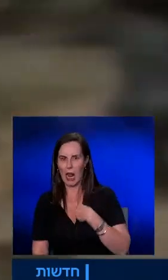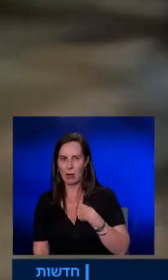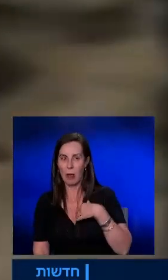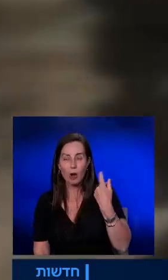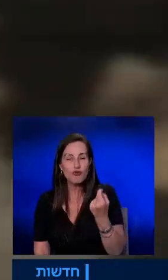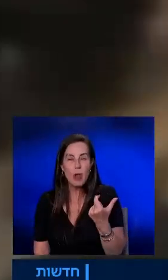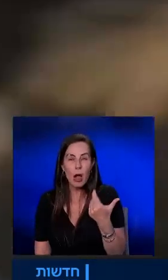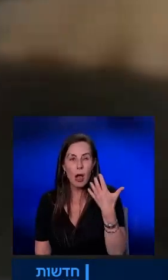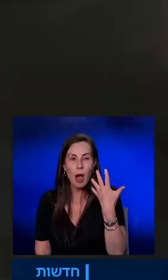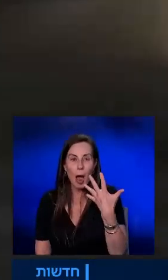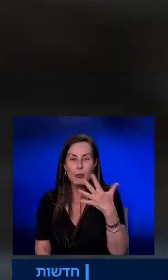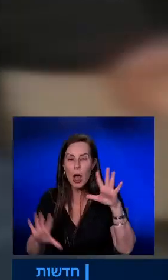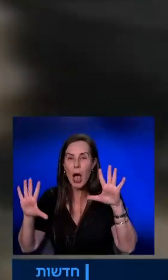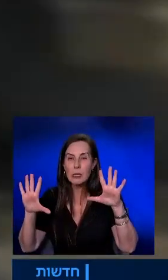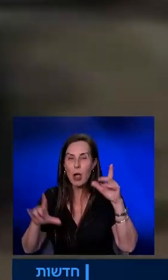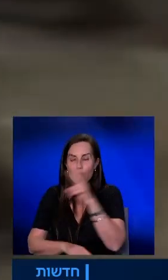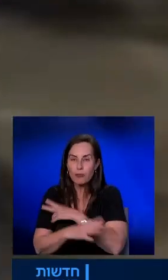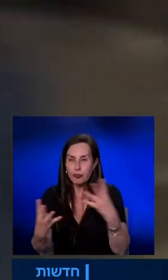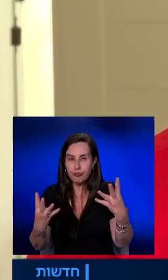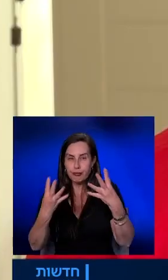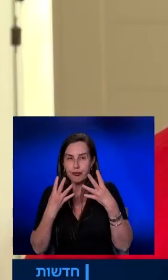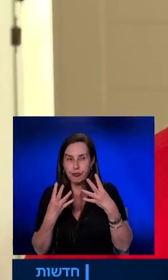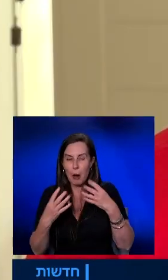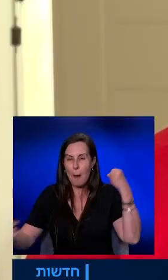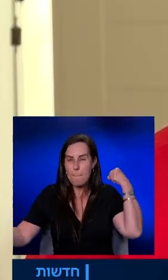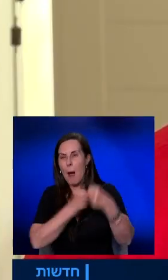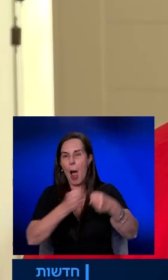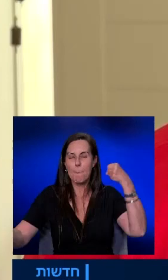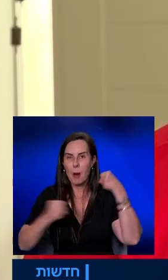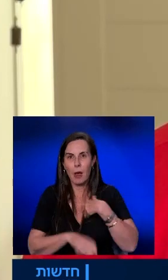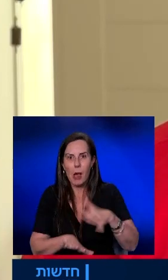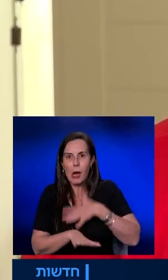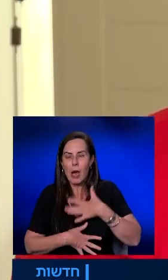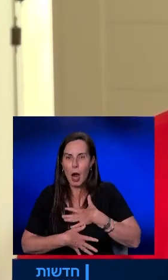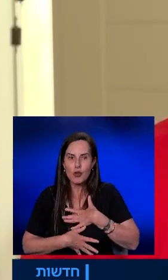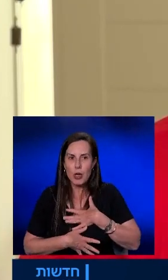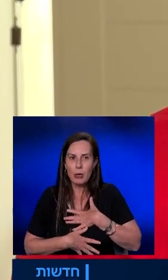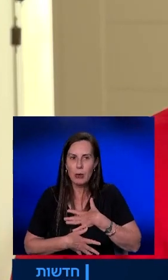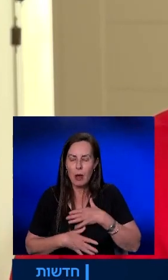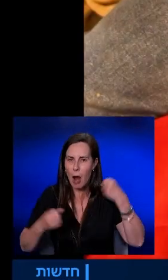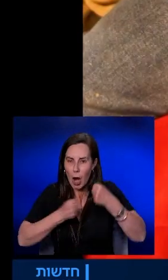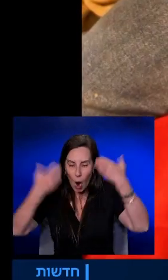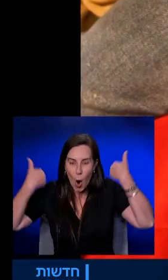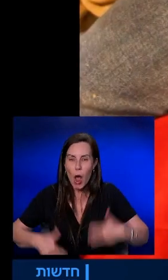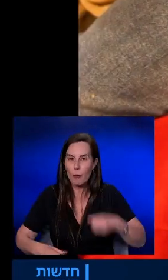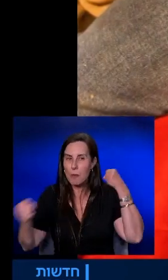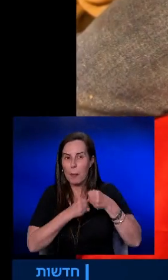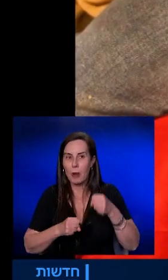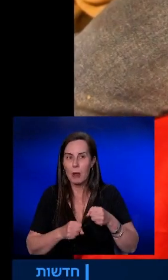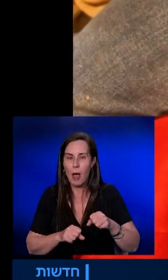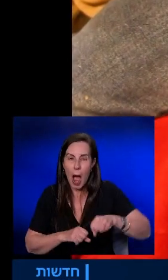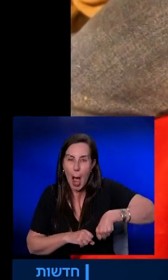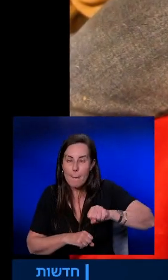שנייה, 5-10 שוטרים היו שם, התחילו לפרק אותי מכות, הרגשתי מכות כזה בכל הגוף. הייתה ברך